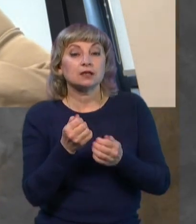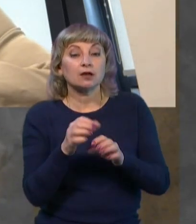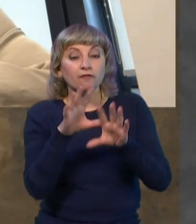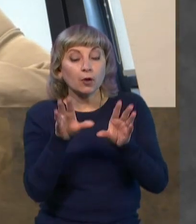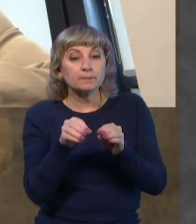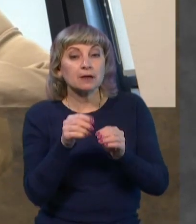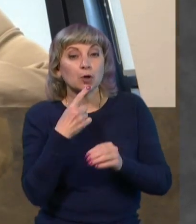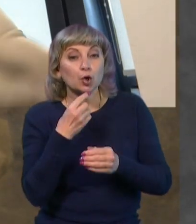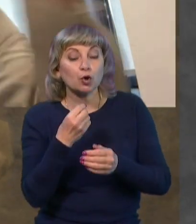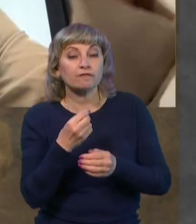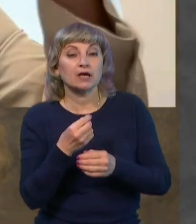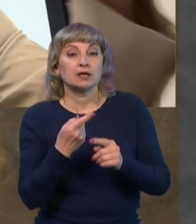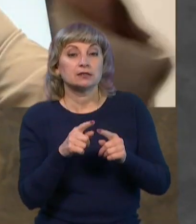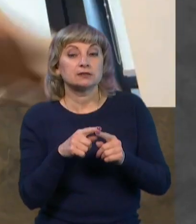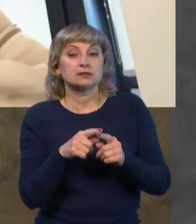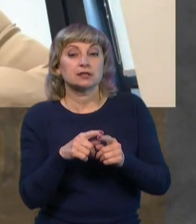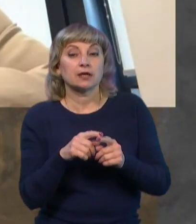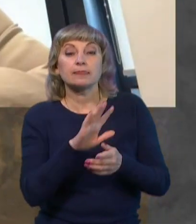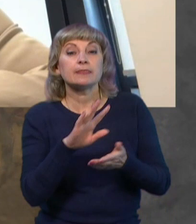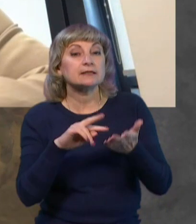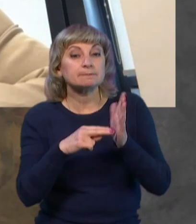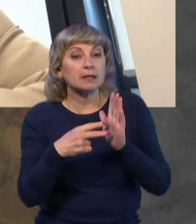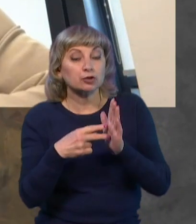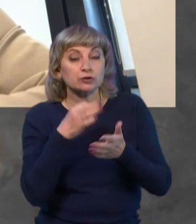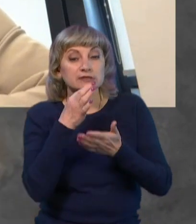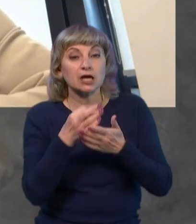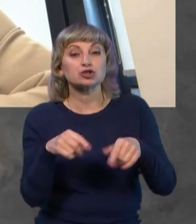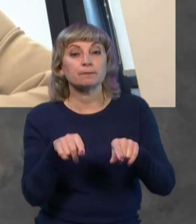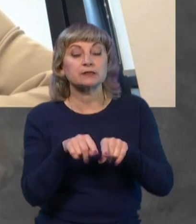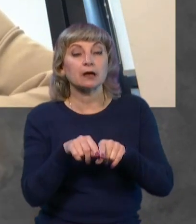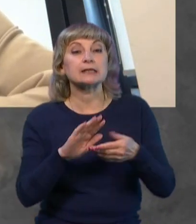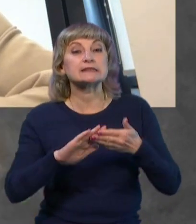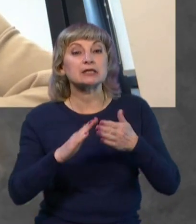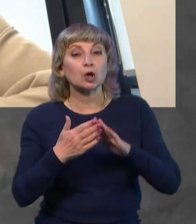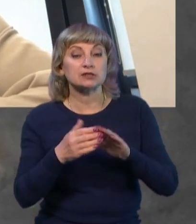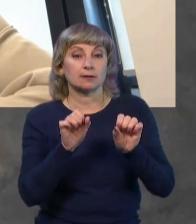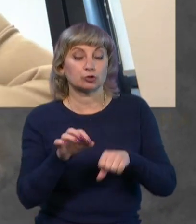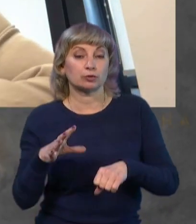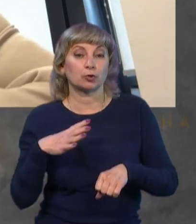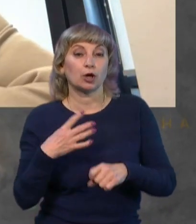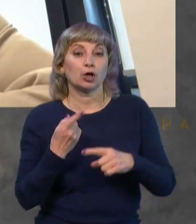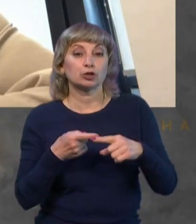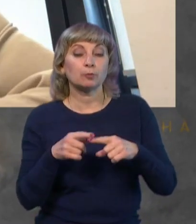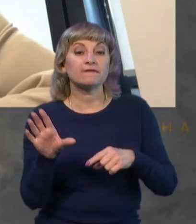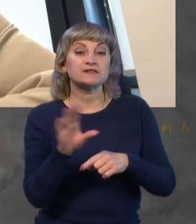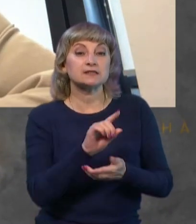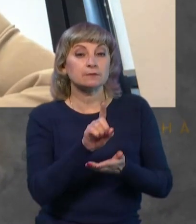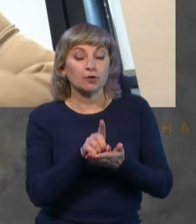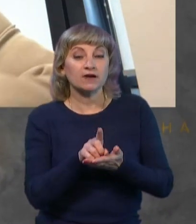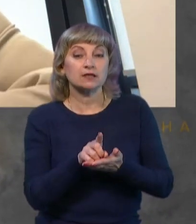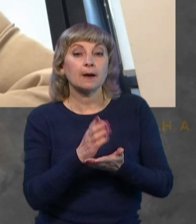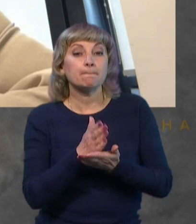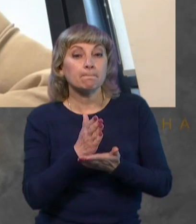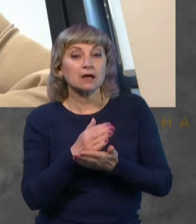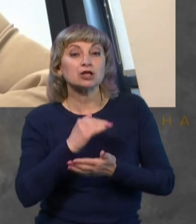крові. Це там не спланована, скажімо так, ситуація може бути, тому всі мають